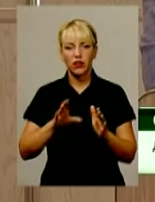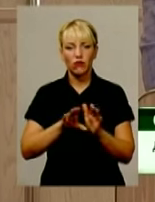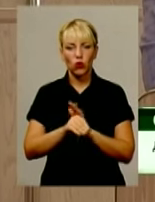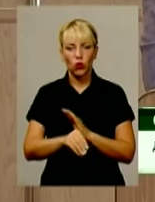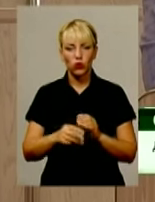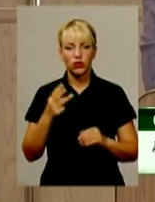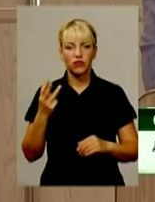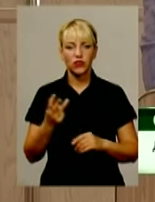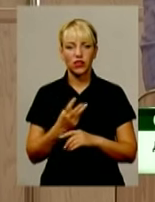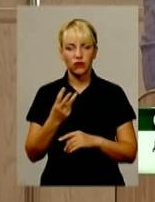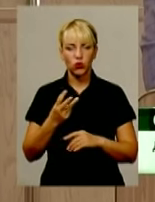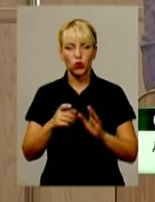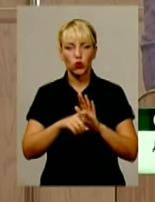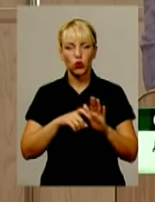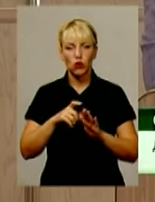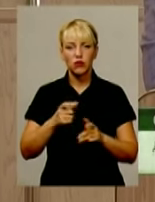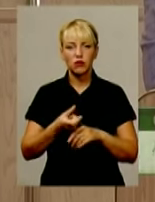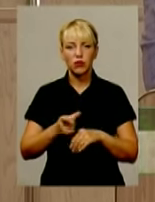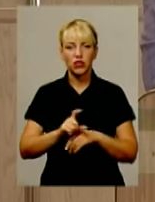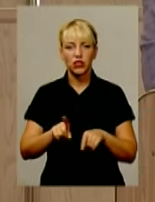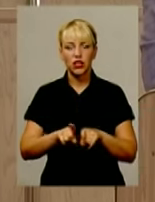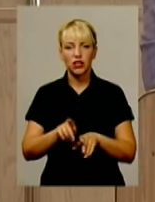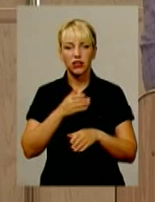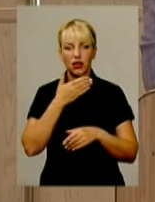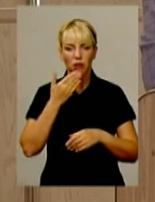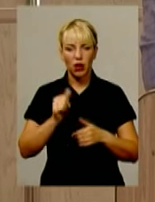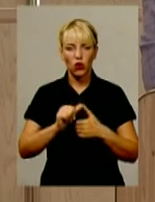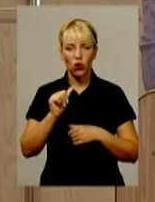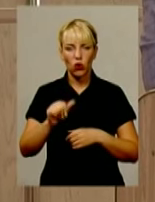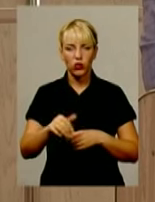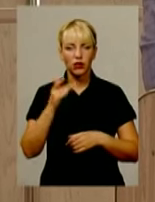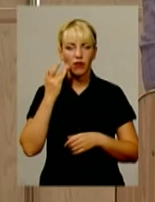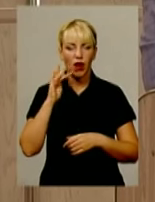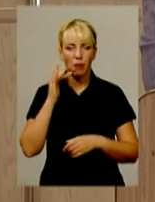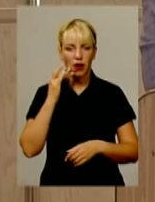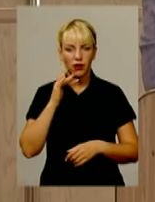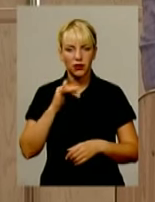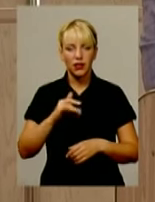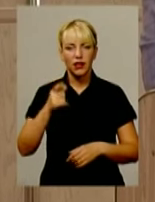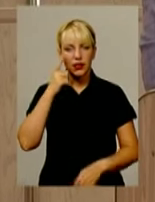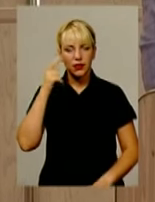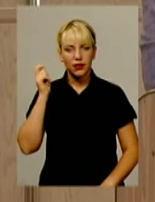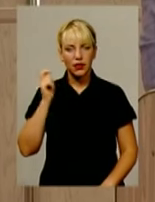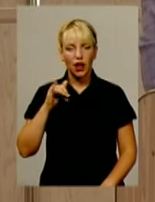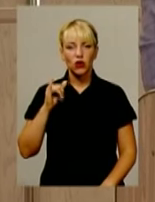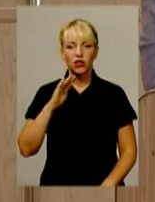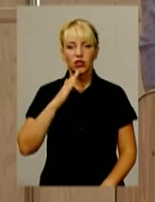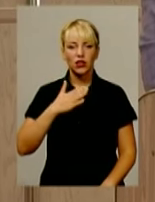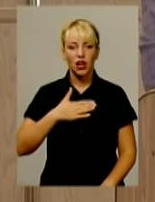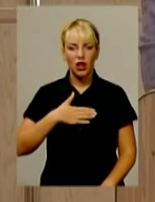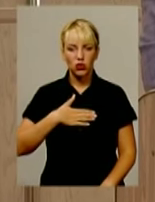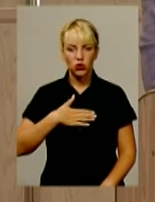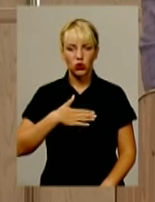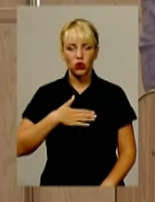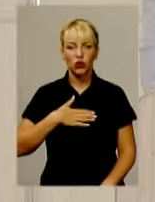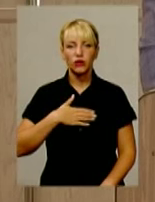родовищ, більше таких немає, крім Сполучених Штатів Америки, Китаю і нашого